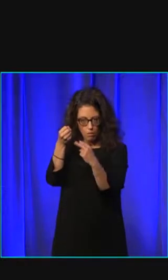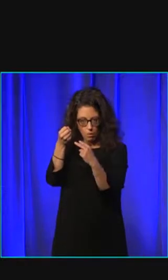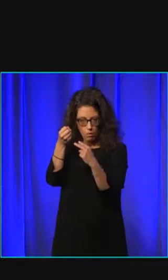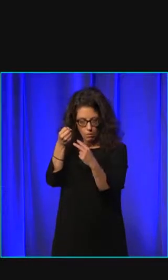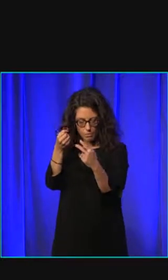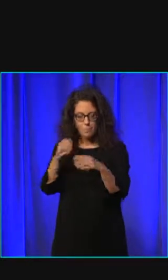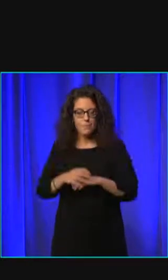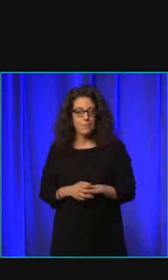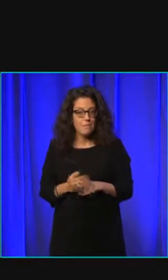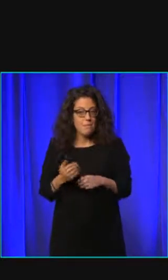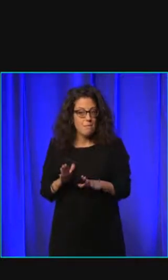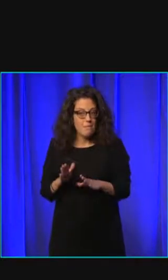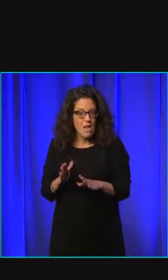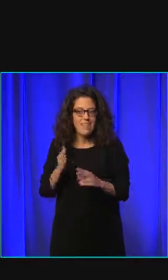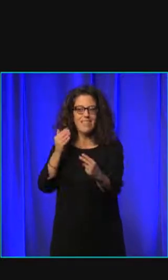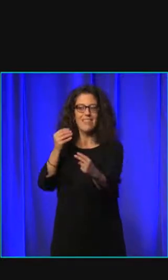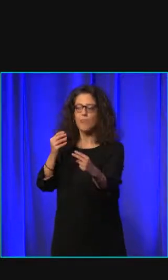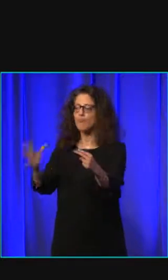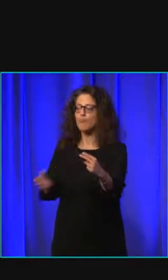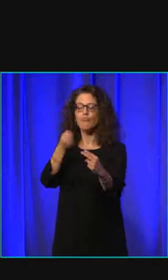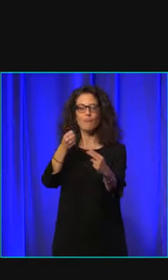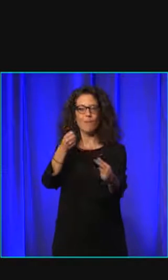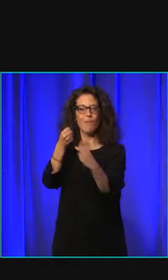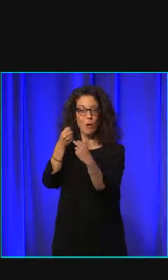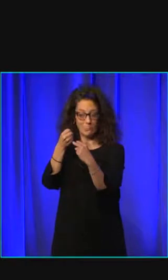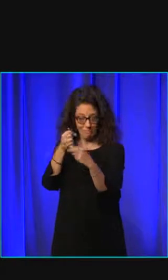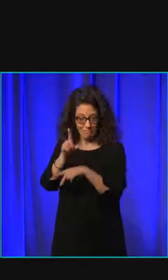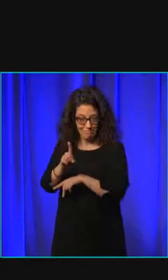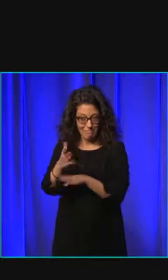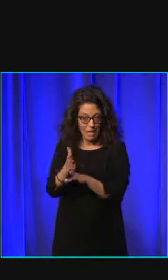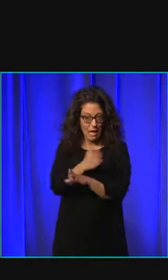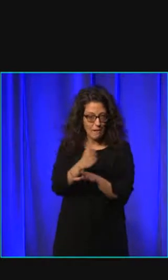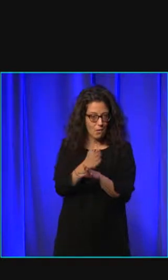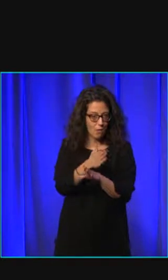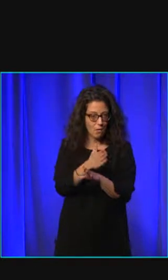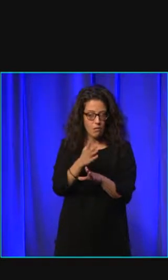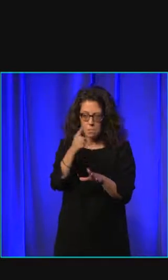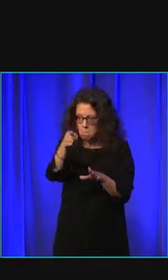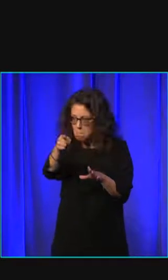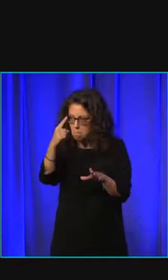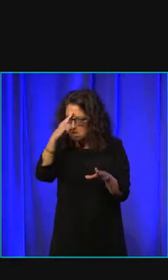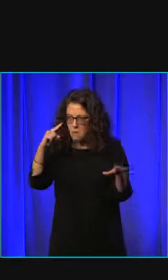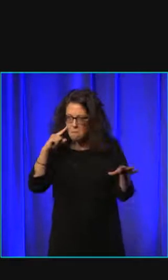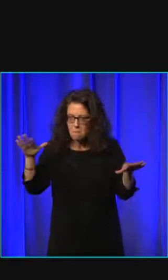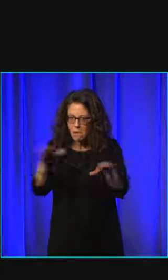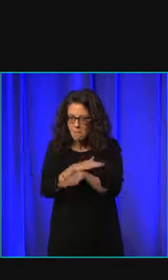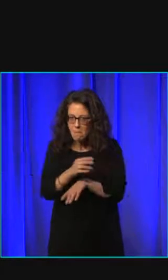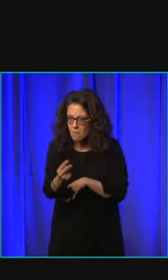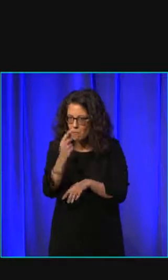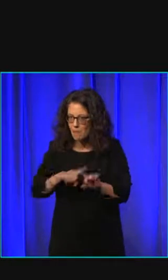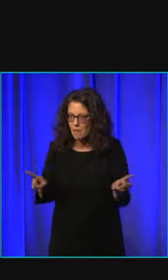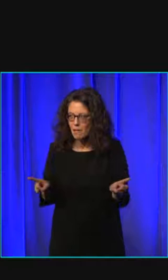avant de voir cette action, il a ce qu'on appelle une partie qui est non directement